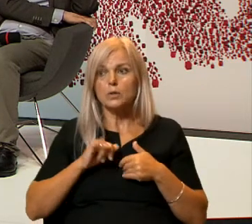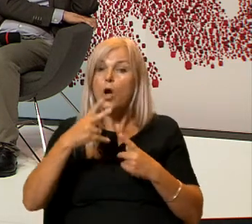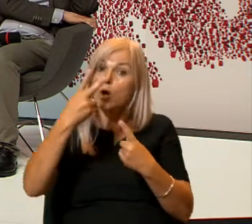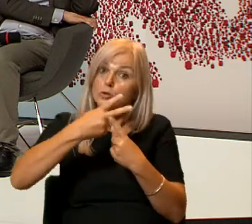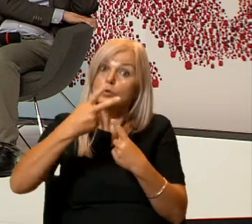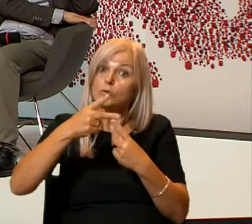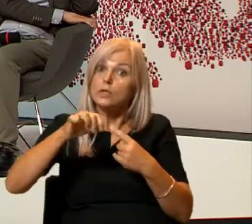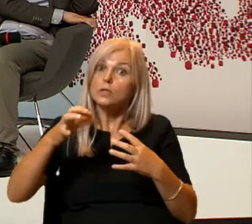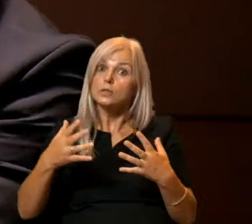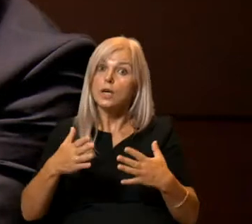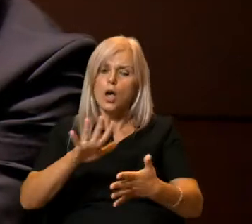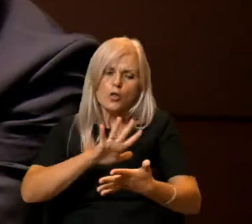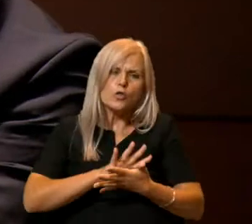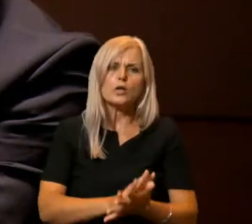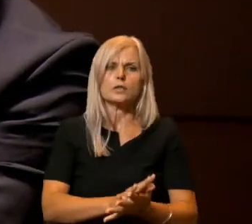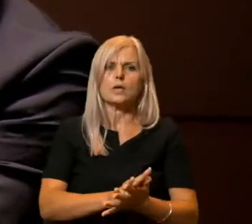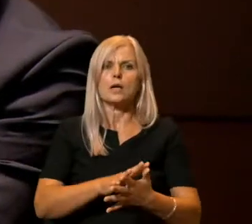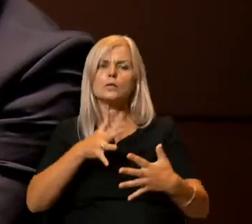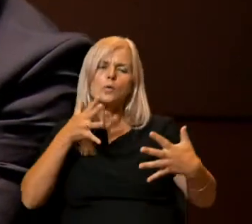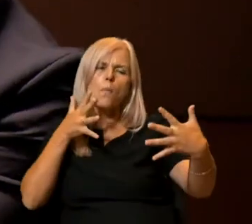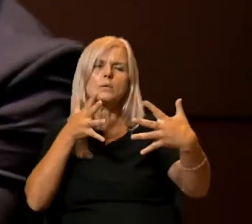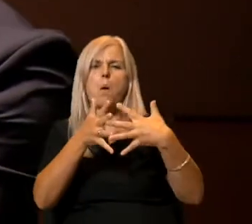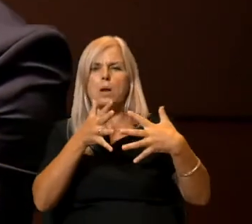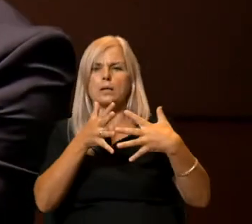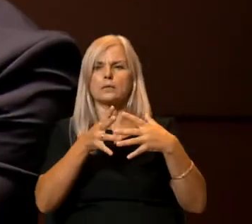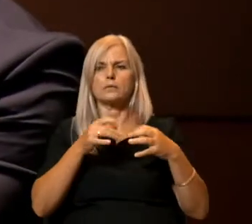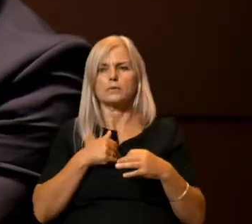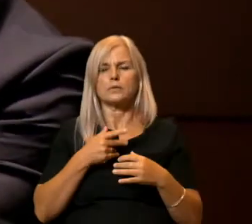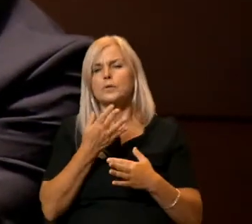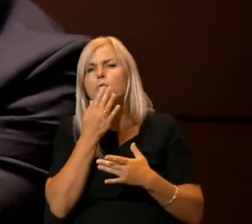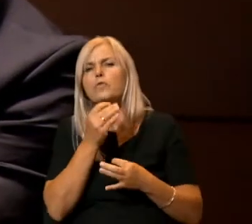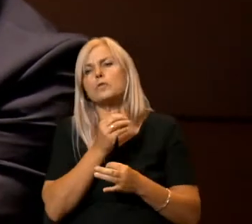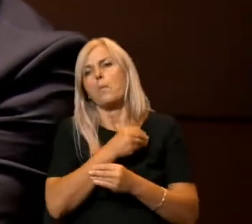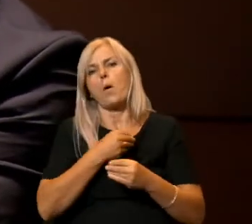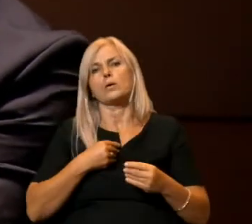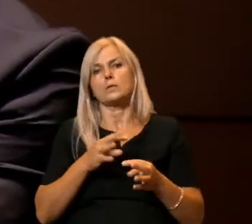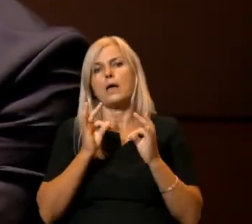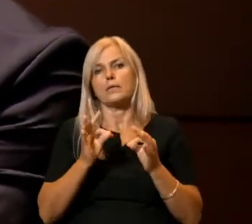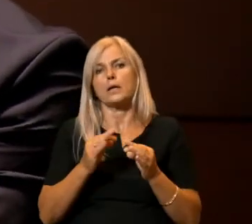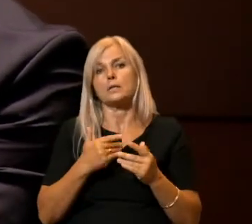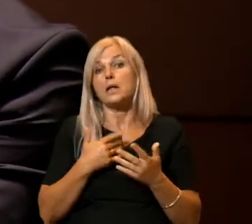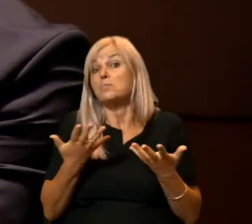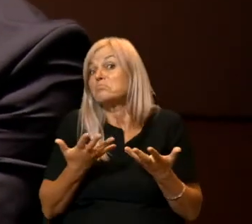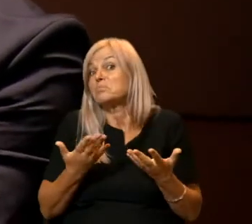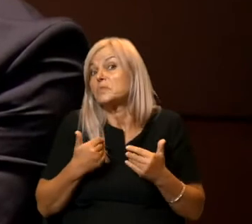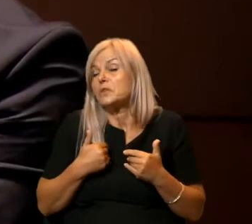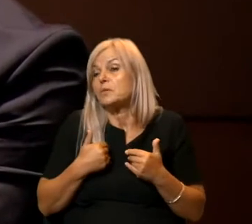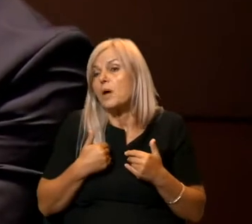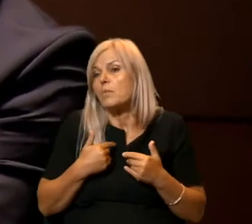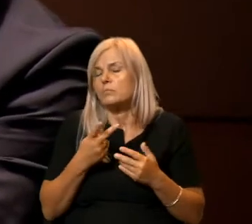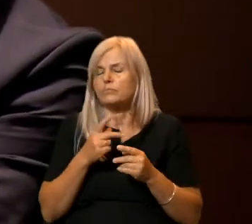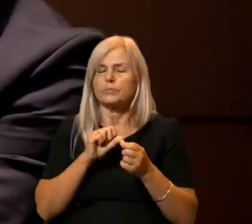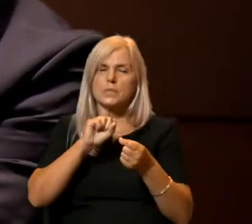bardziej tożsamościowe i spolaryzowane. Już nawet nie mówię o Polsce, tak, ale gdzie już mamy chyba wręcz